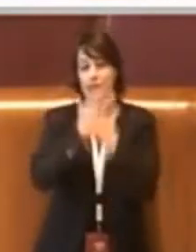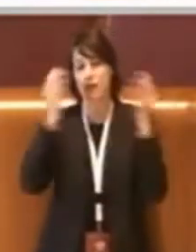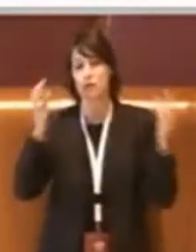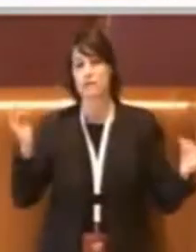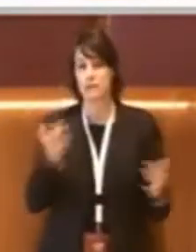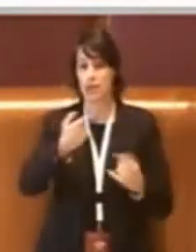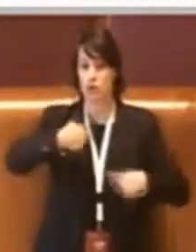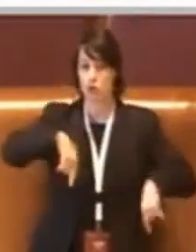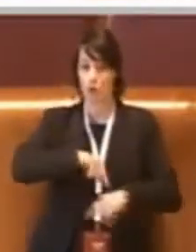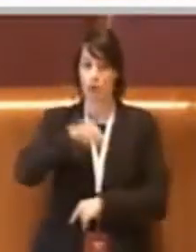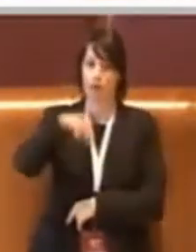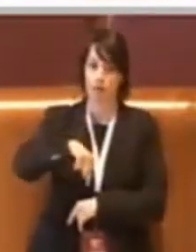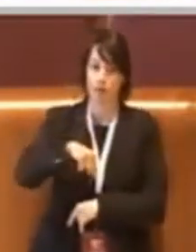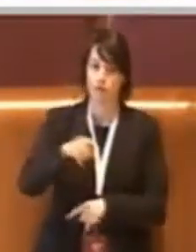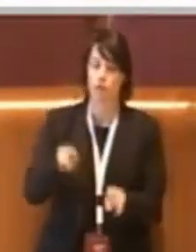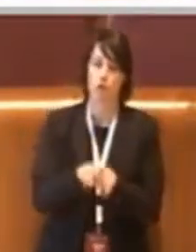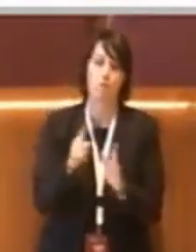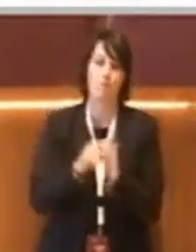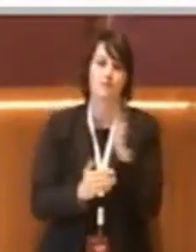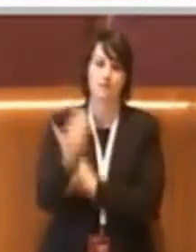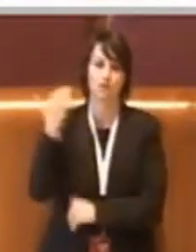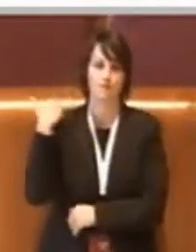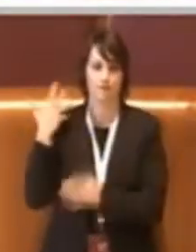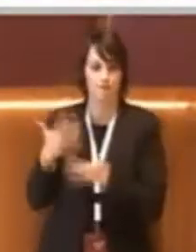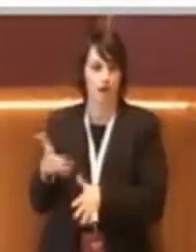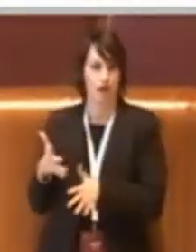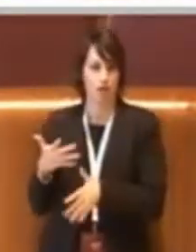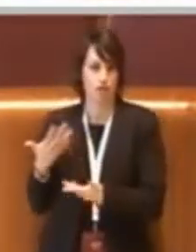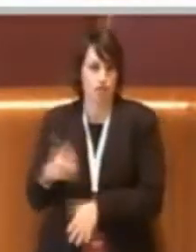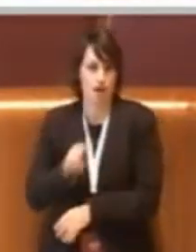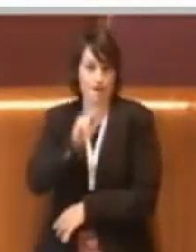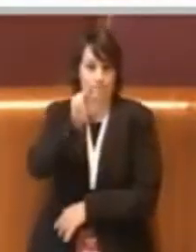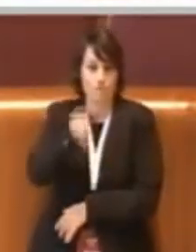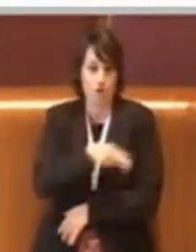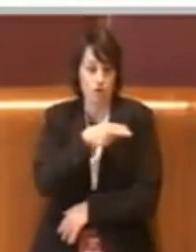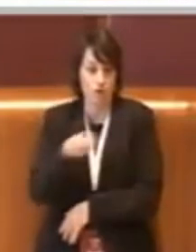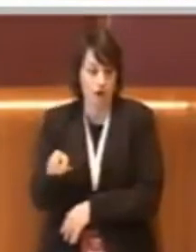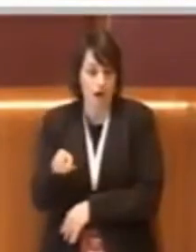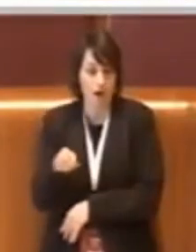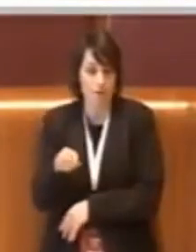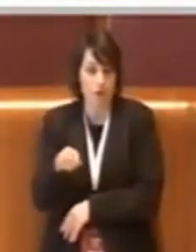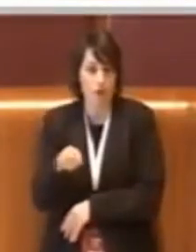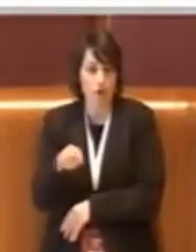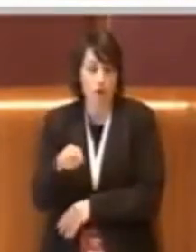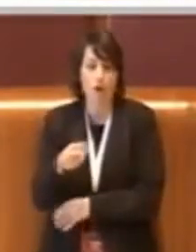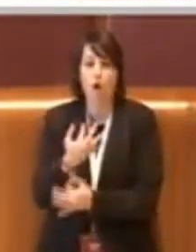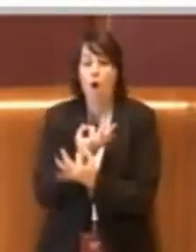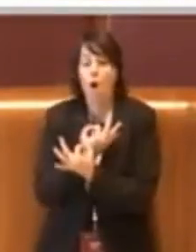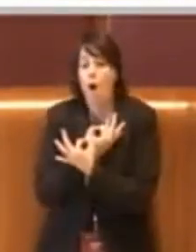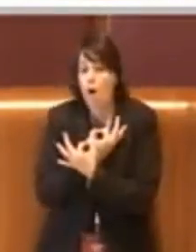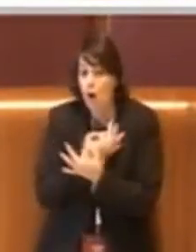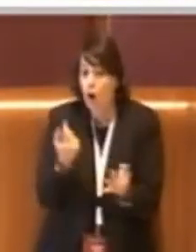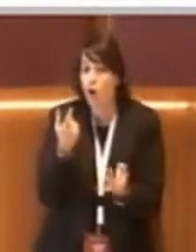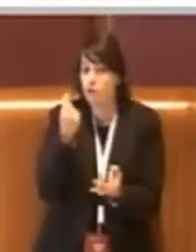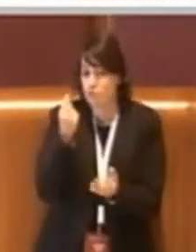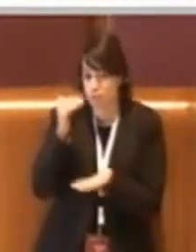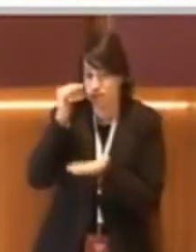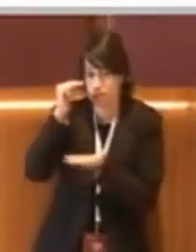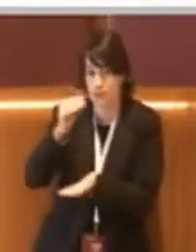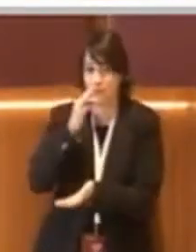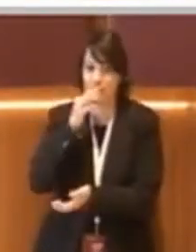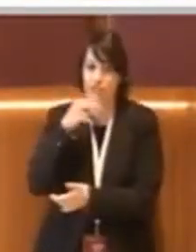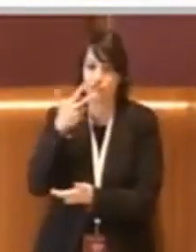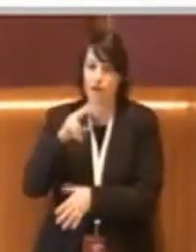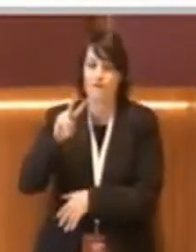come abbiamo fatto un mese e mezzo fa, delle ottime poste di bilancio, cioè quasi 20 milioni di